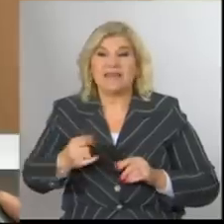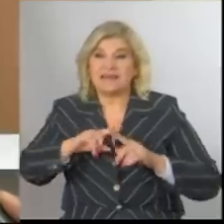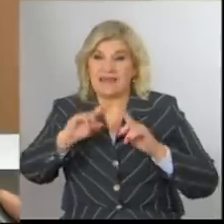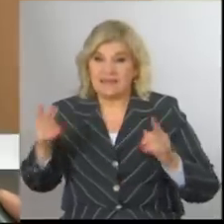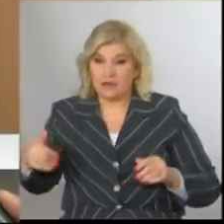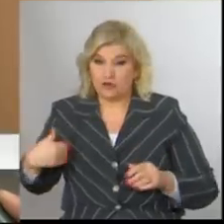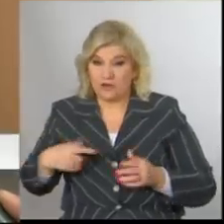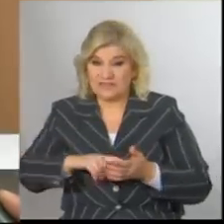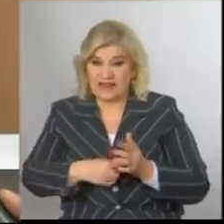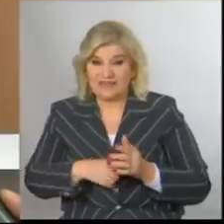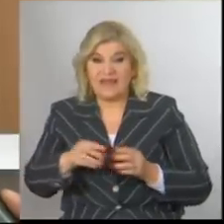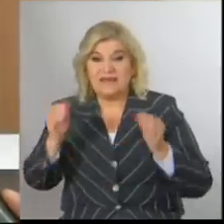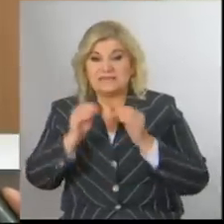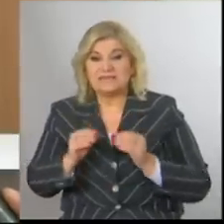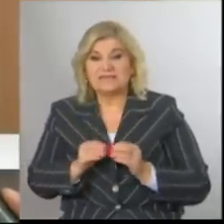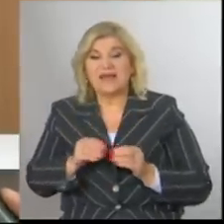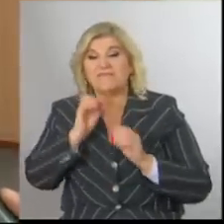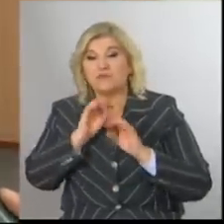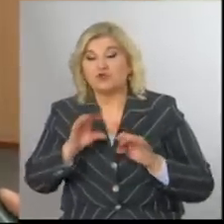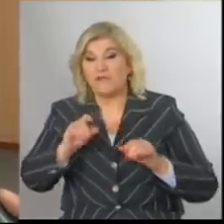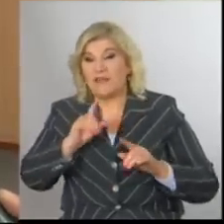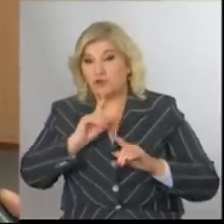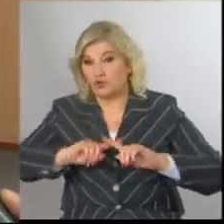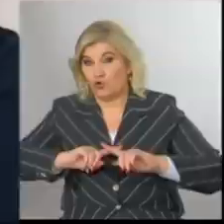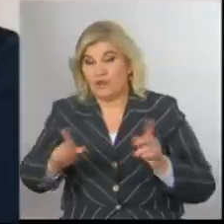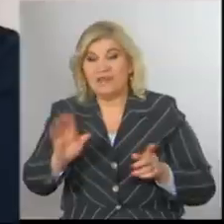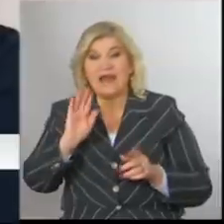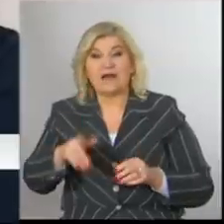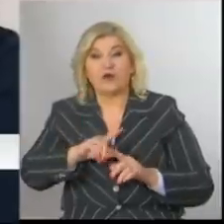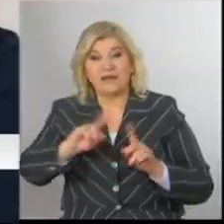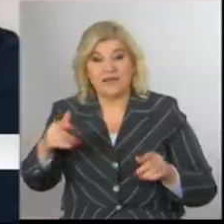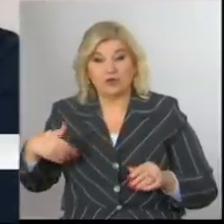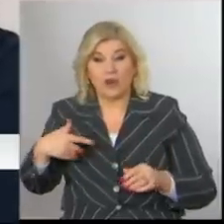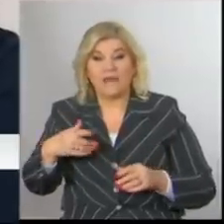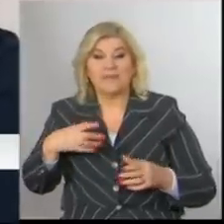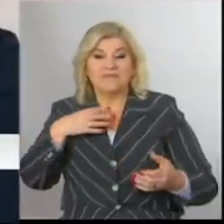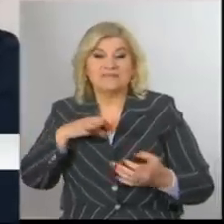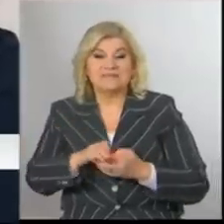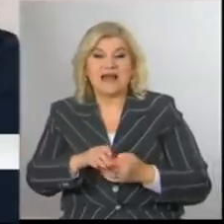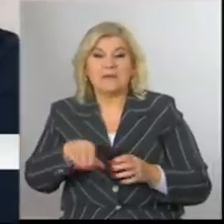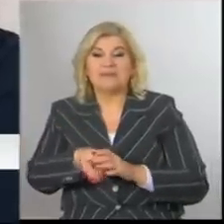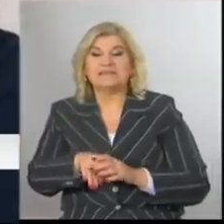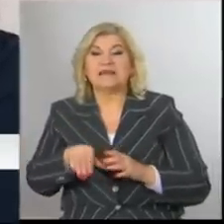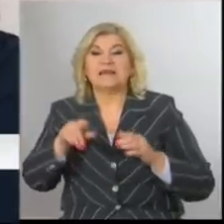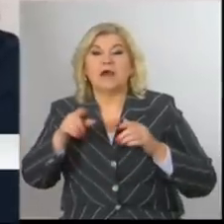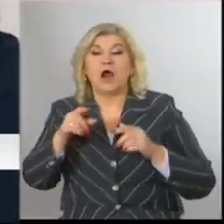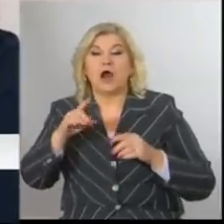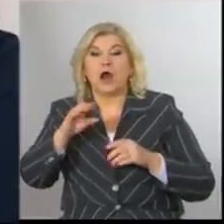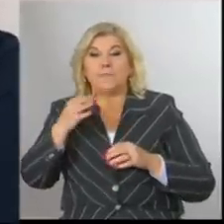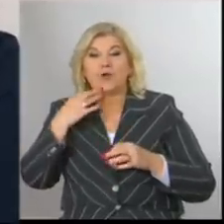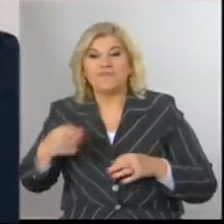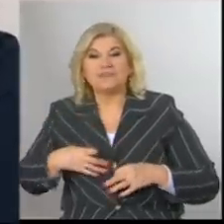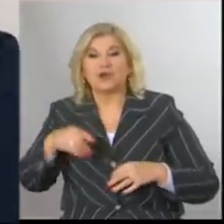systém vyučovania je trochu odlišný od iných škôl ten vzťah medzi profesorom a študentom je otvorenejší a jej